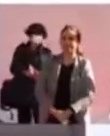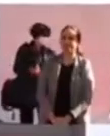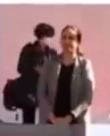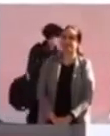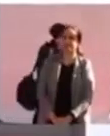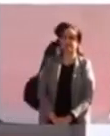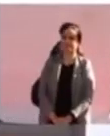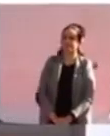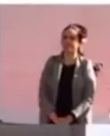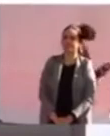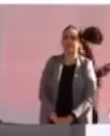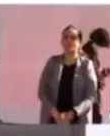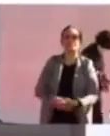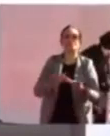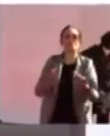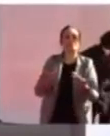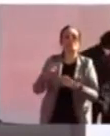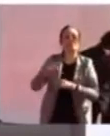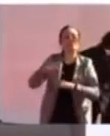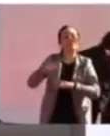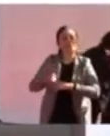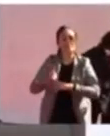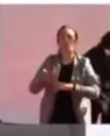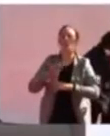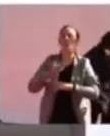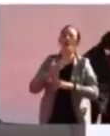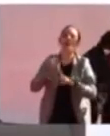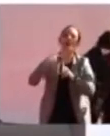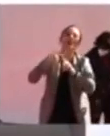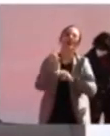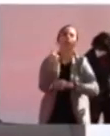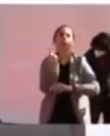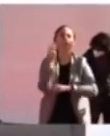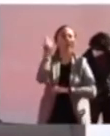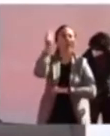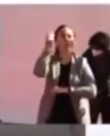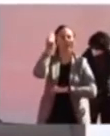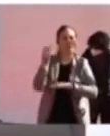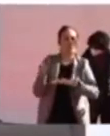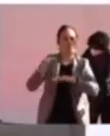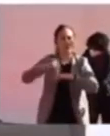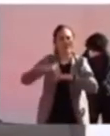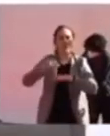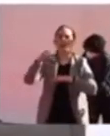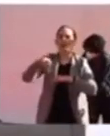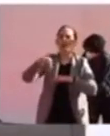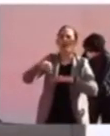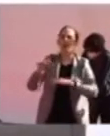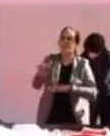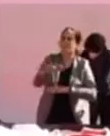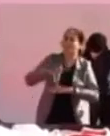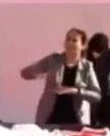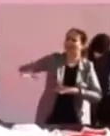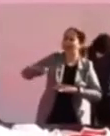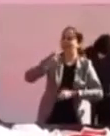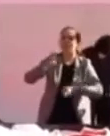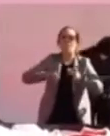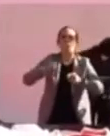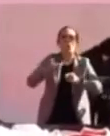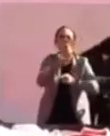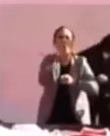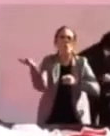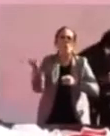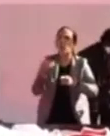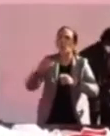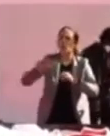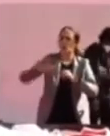e poi poi c'è il più uno cioè questa è una piazza che ha portato a casa non meno di 48 ore fa